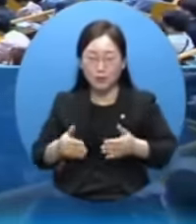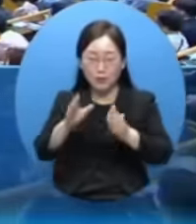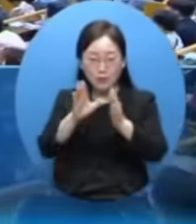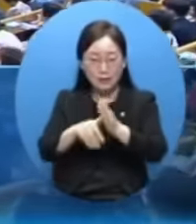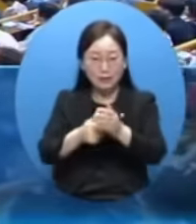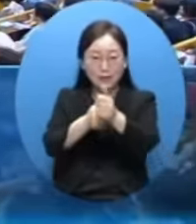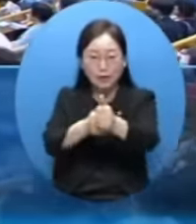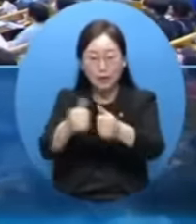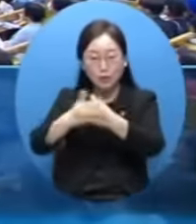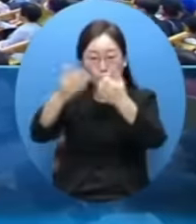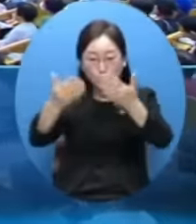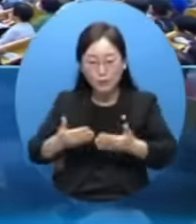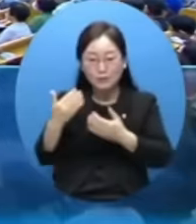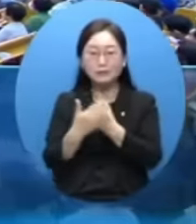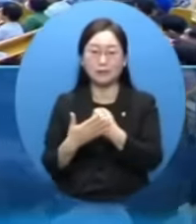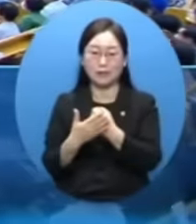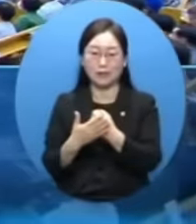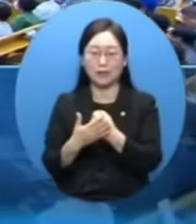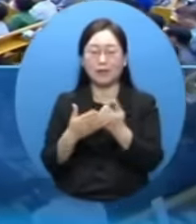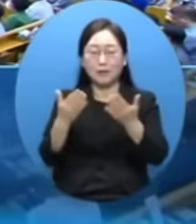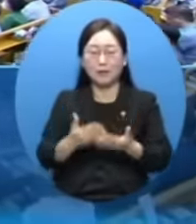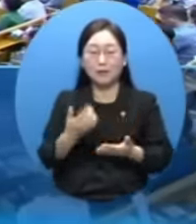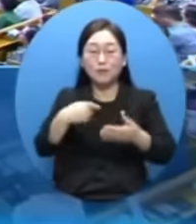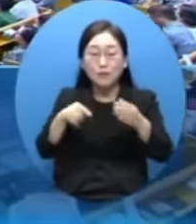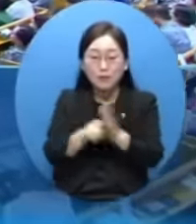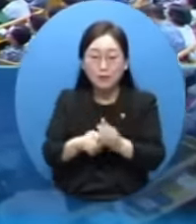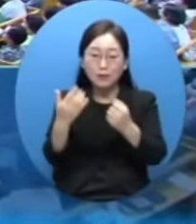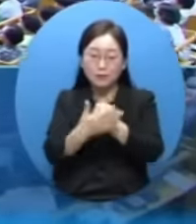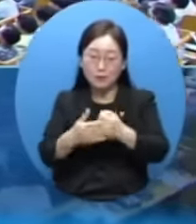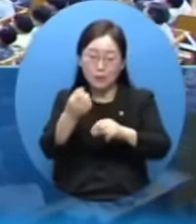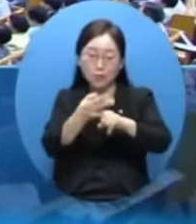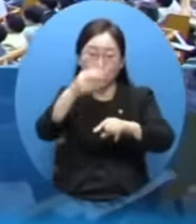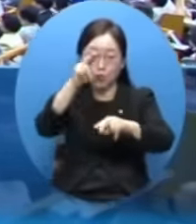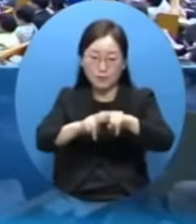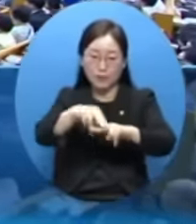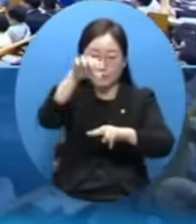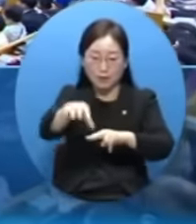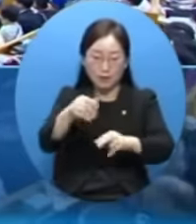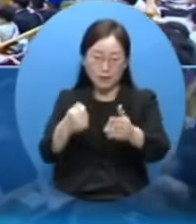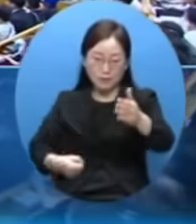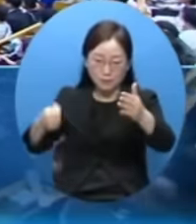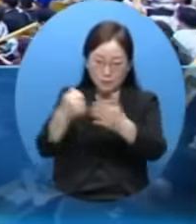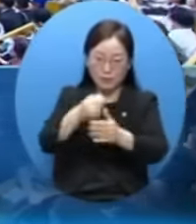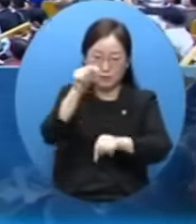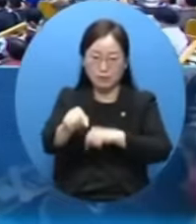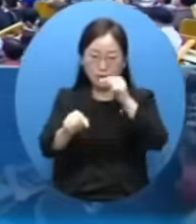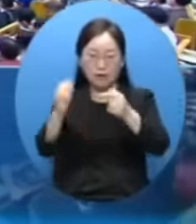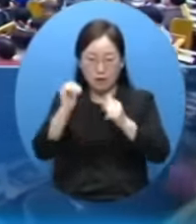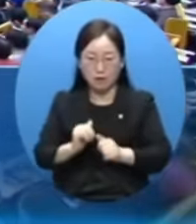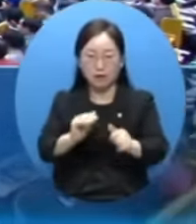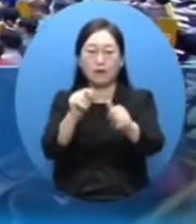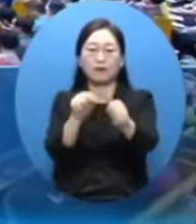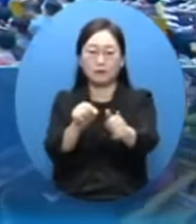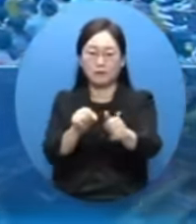따라 돕는 은혜를 얻기 위하여 은혜의 보좌 앞에 담대히 나아갈 것이니라.